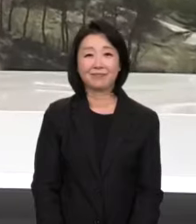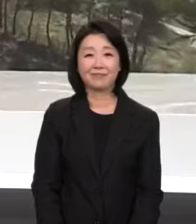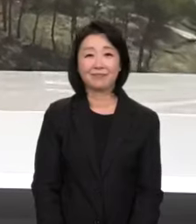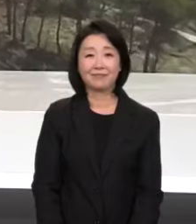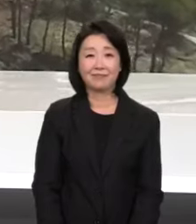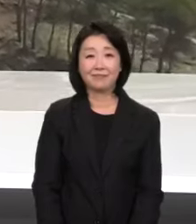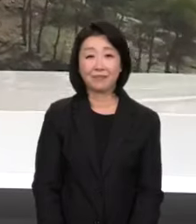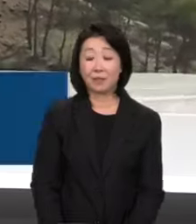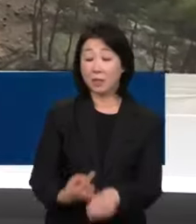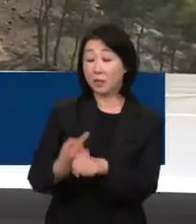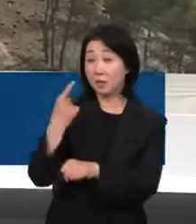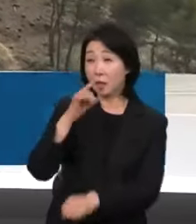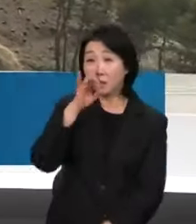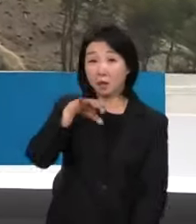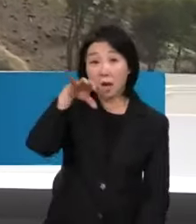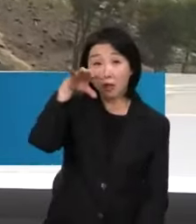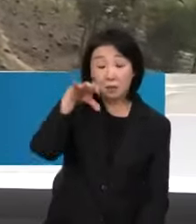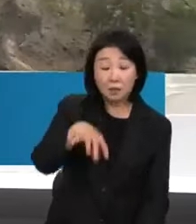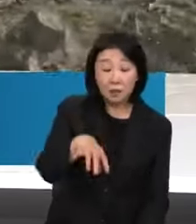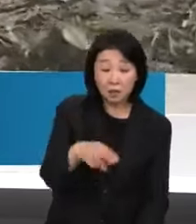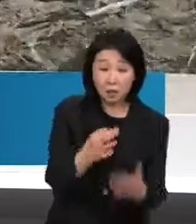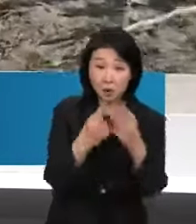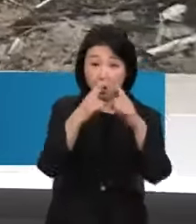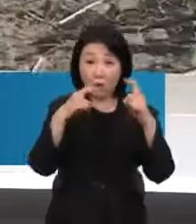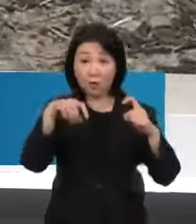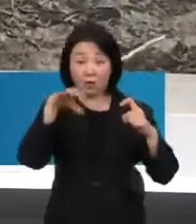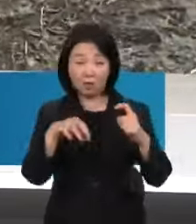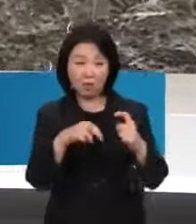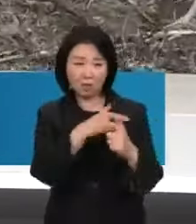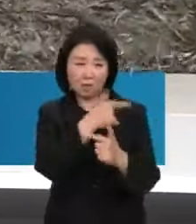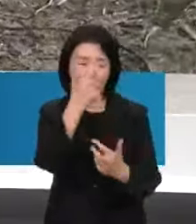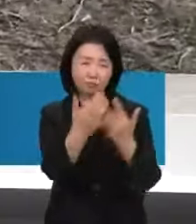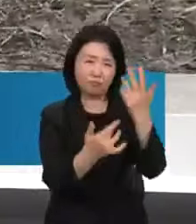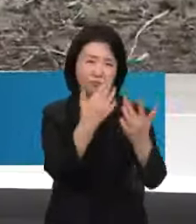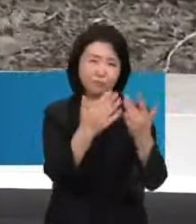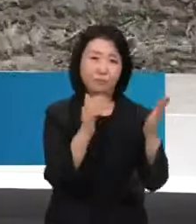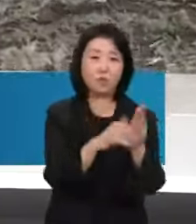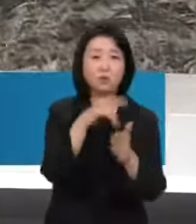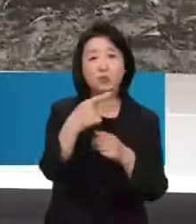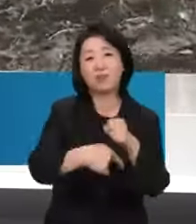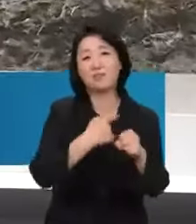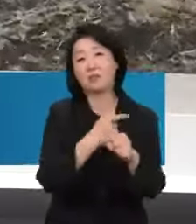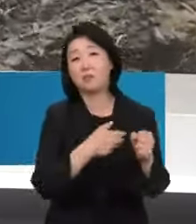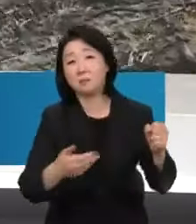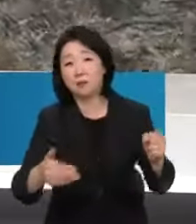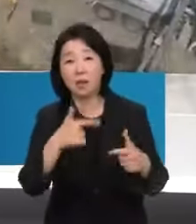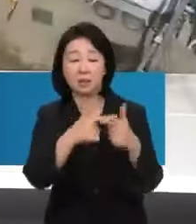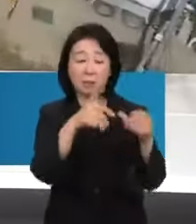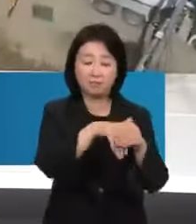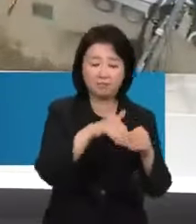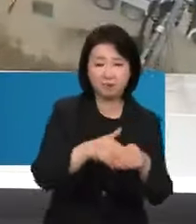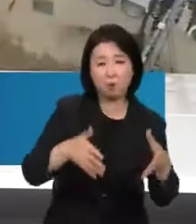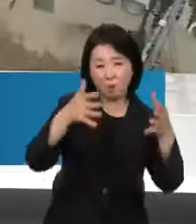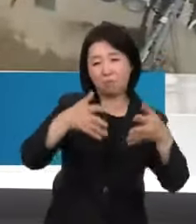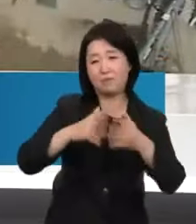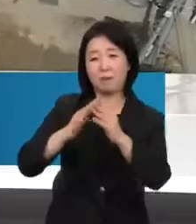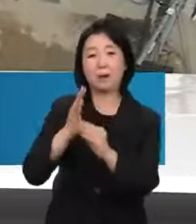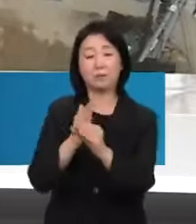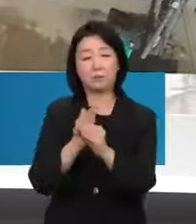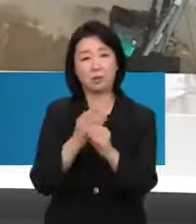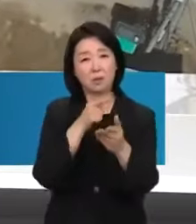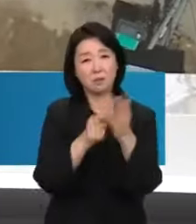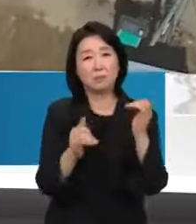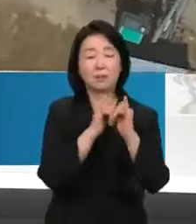네, 지난해 강릉시 경포 일대를 태운 대형 산불이 난 지 1년이 지났습니다. 나무를 심고 건물을 다시 짓고 있지만